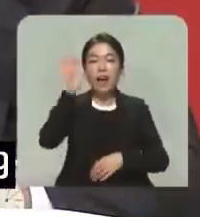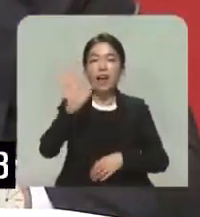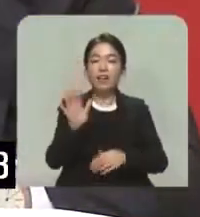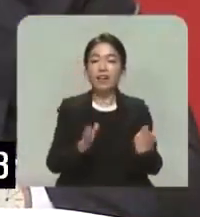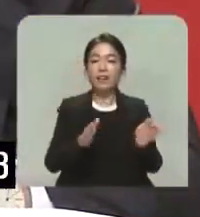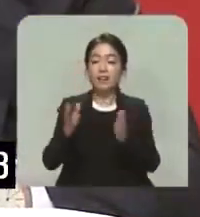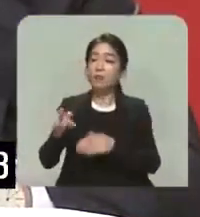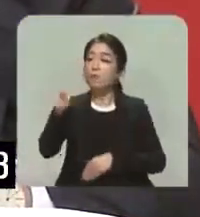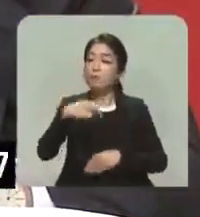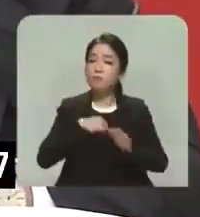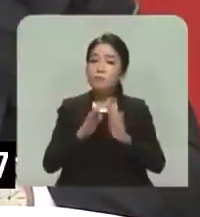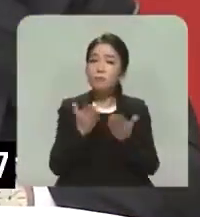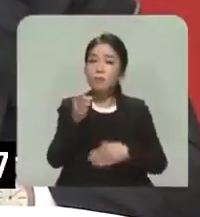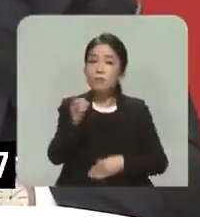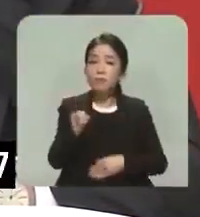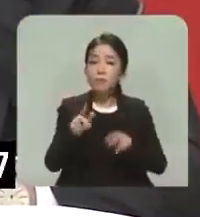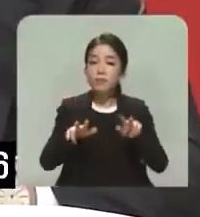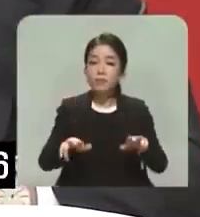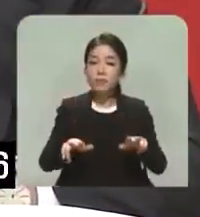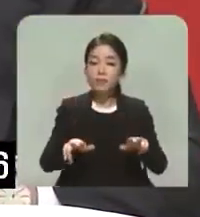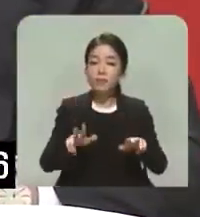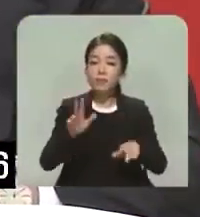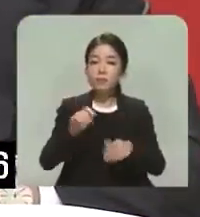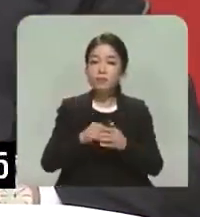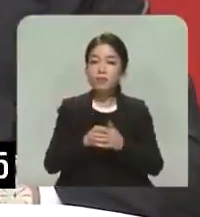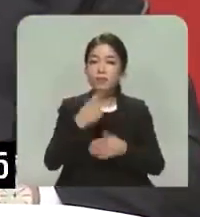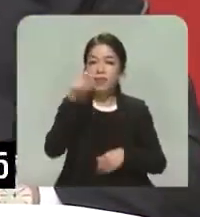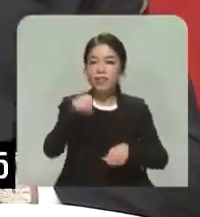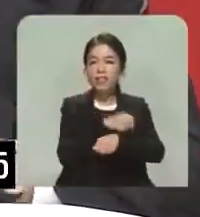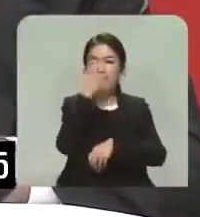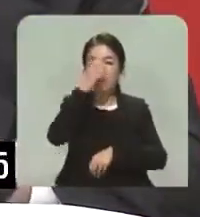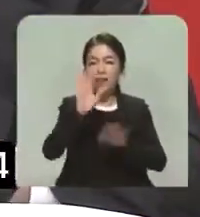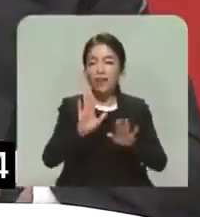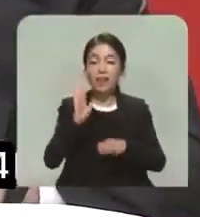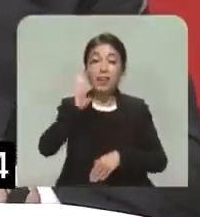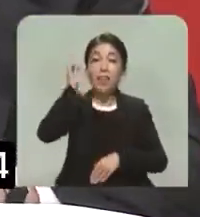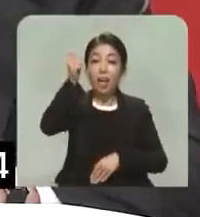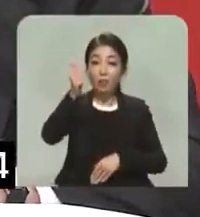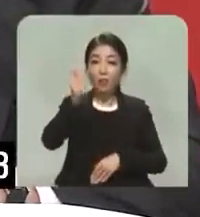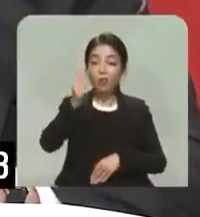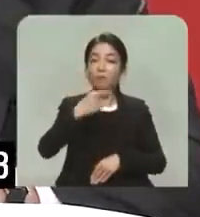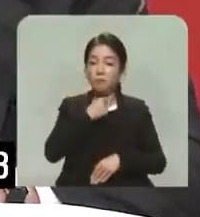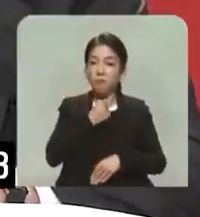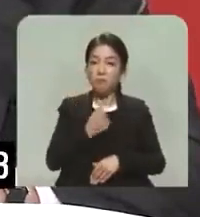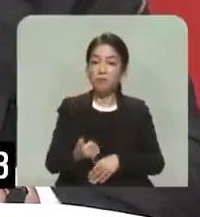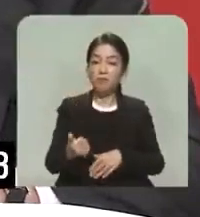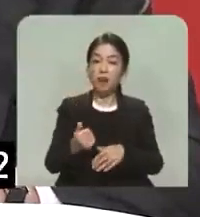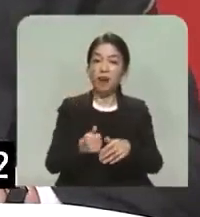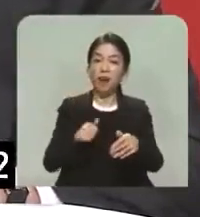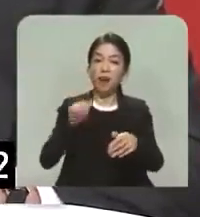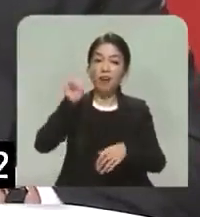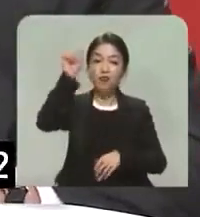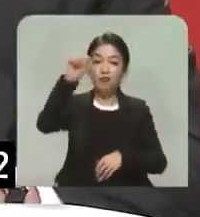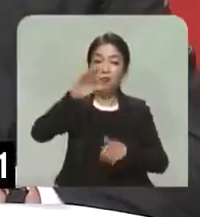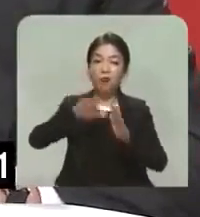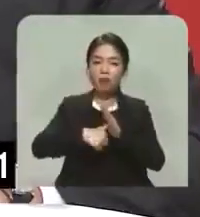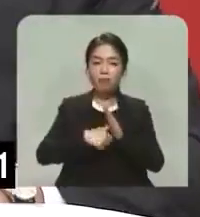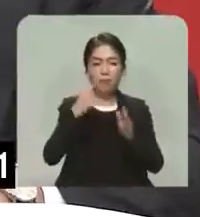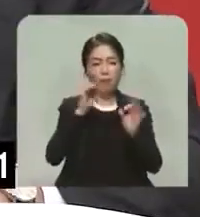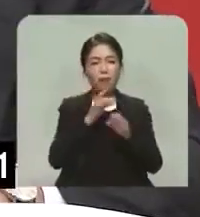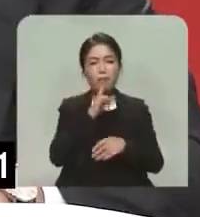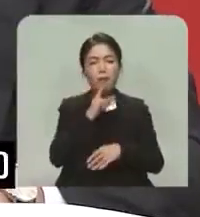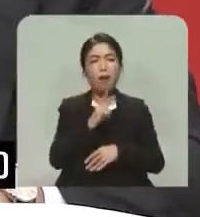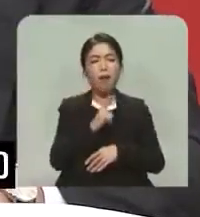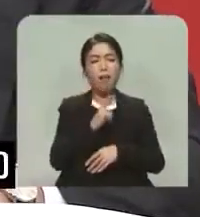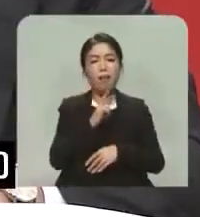아니, 그럼 본인이 네. 지금 대통령이 되겠다고 출마하시는데 이런 황당한 사람이 이런